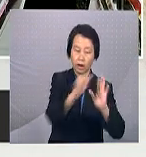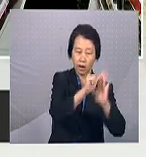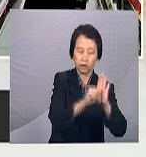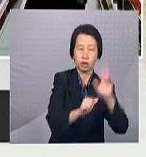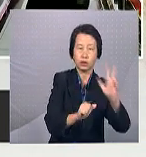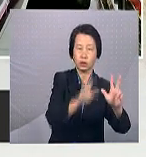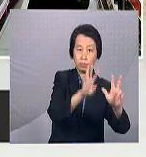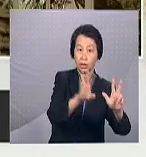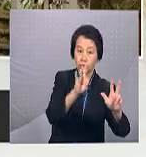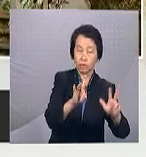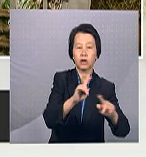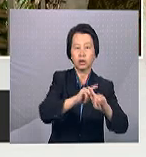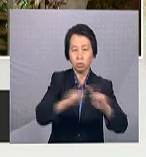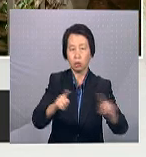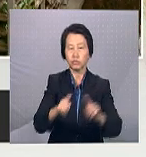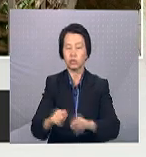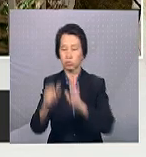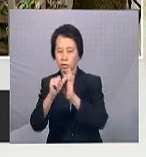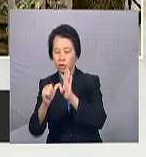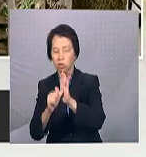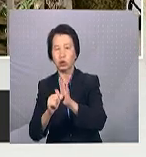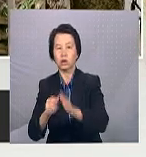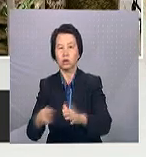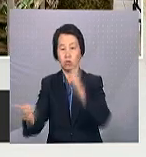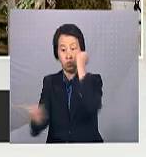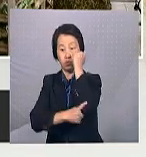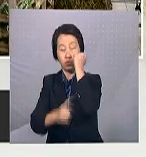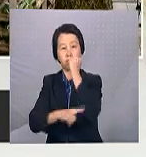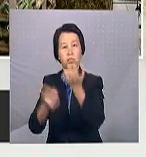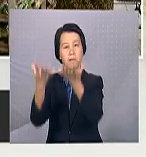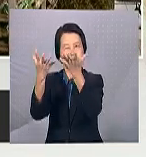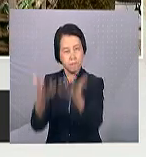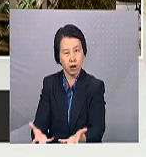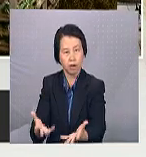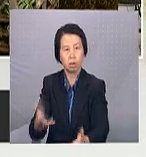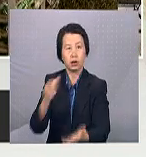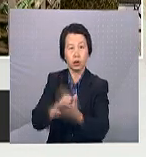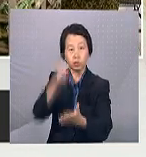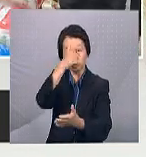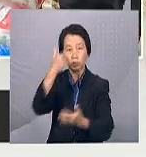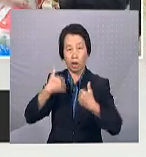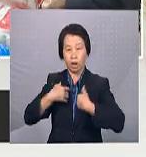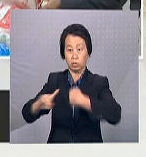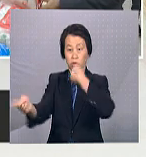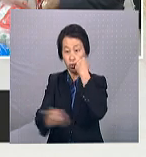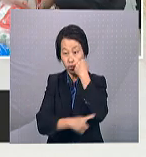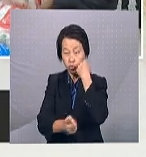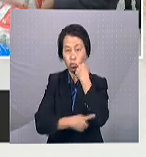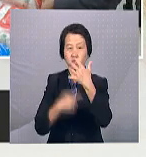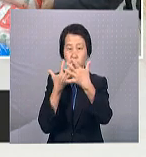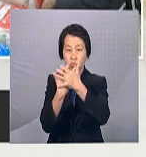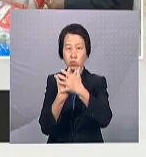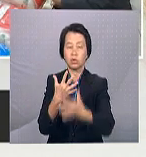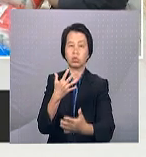bawah kanun keseksaan yang membawa hukuman yang berat. Sebab itulah ada dihukum sehingga 8 bulan